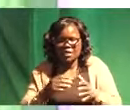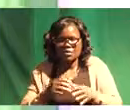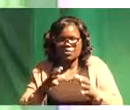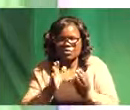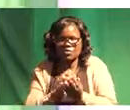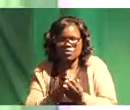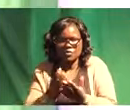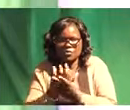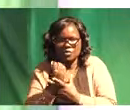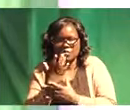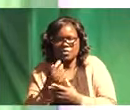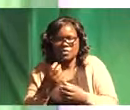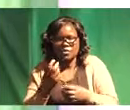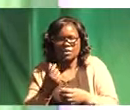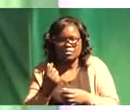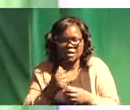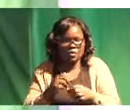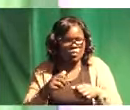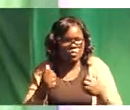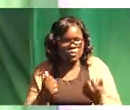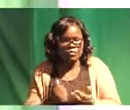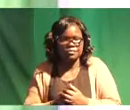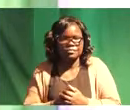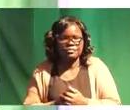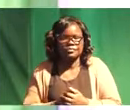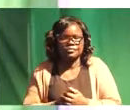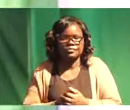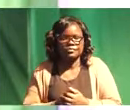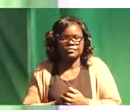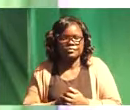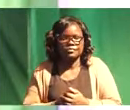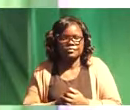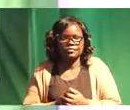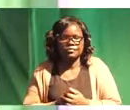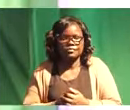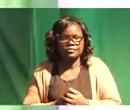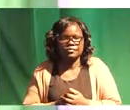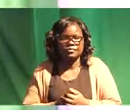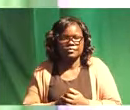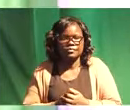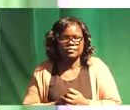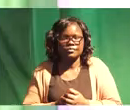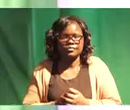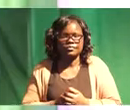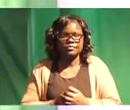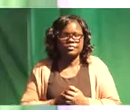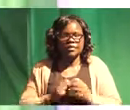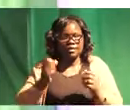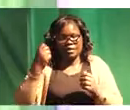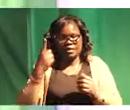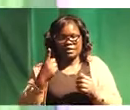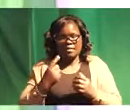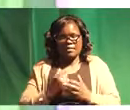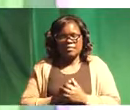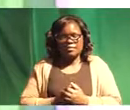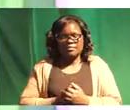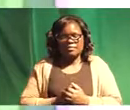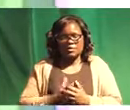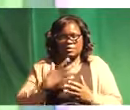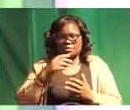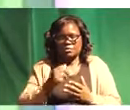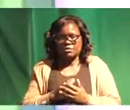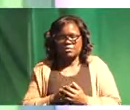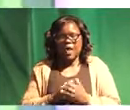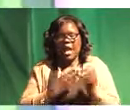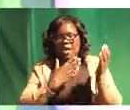yako, wewe upate bei ya sawa sawa ya ile mazao yote mko nayo. Tumeelewana jameni? So